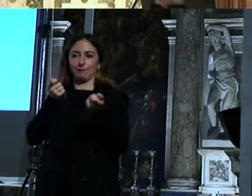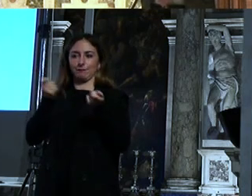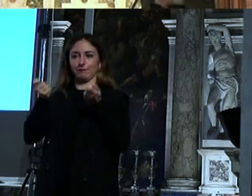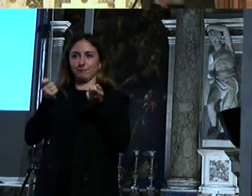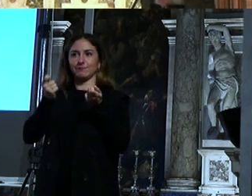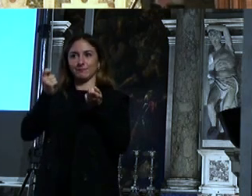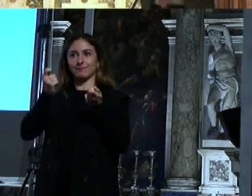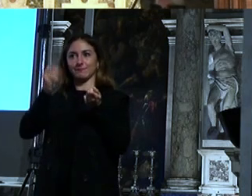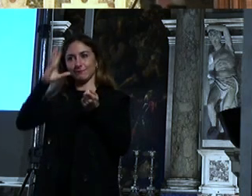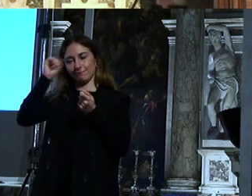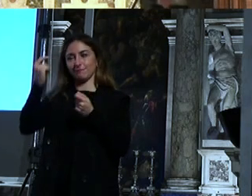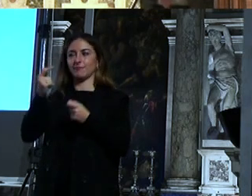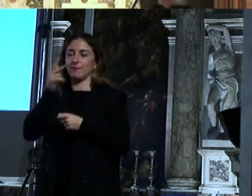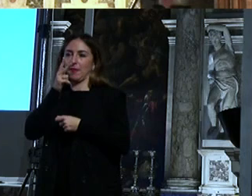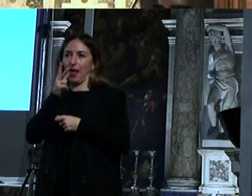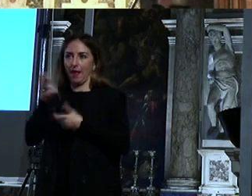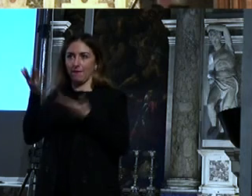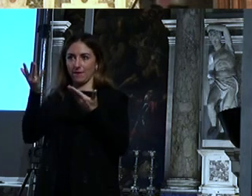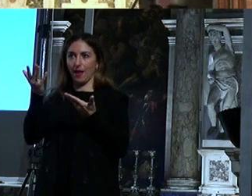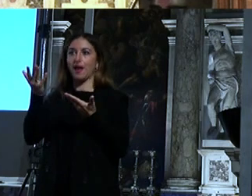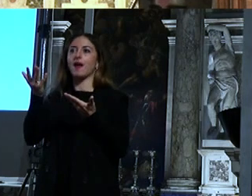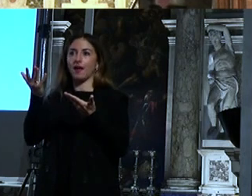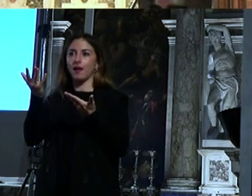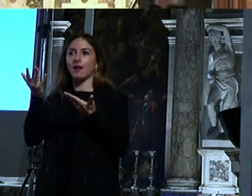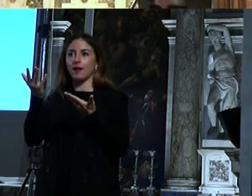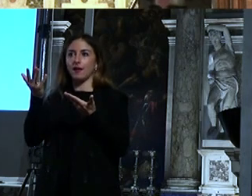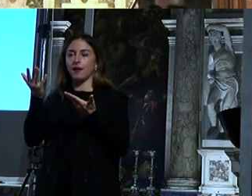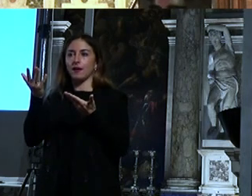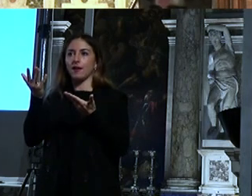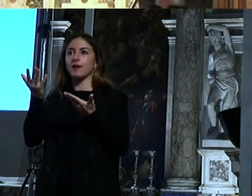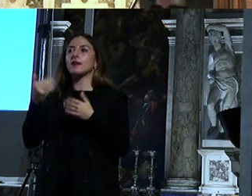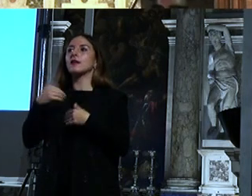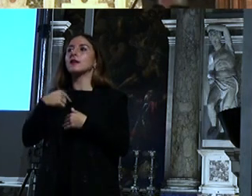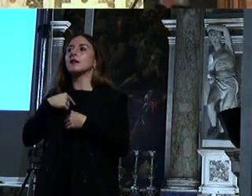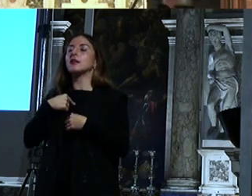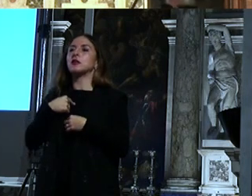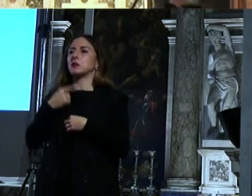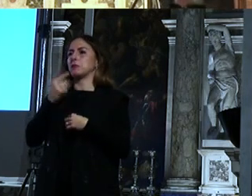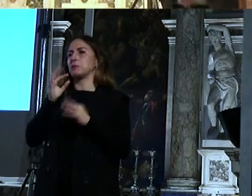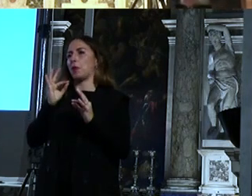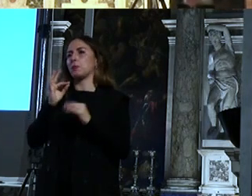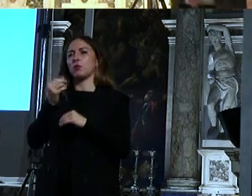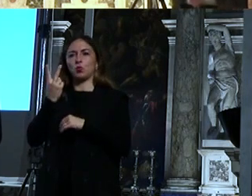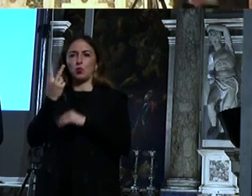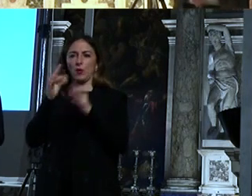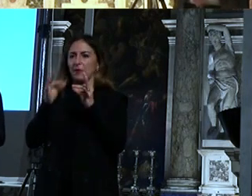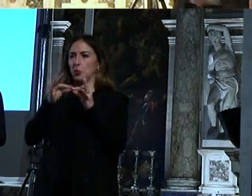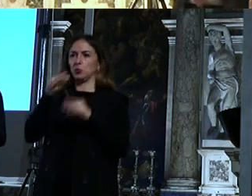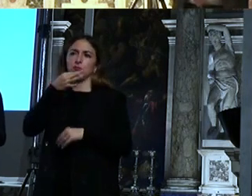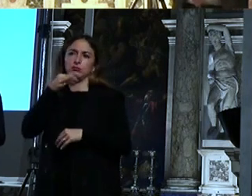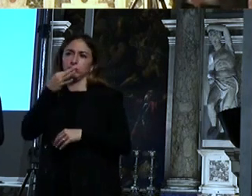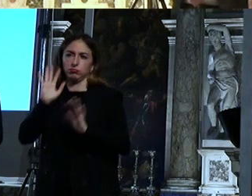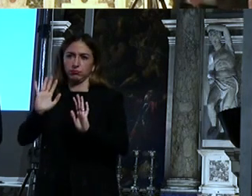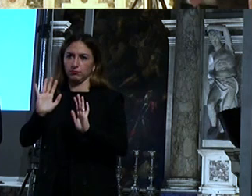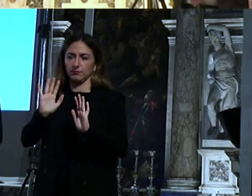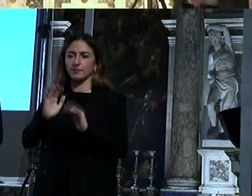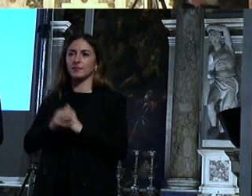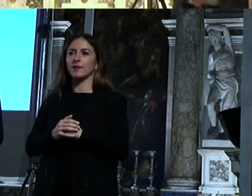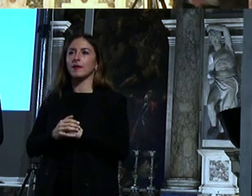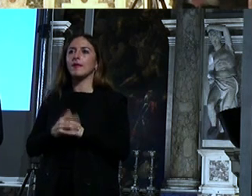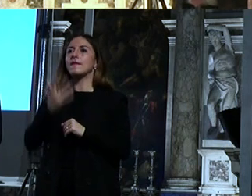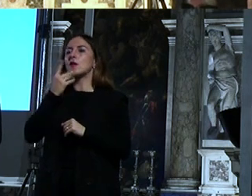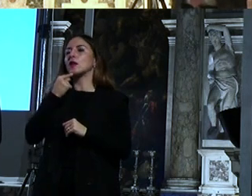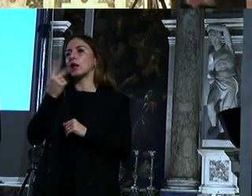e continuità rispetto a queste iniziative che meritano di essere sostenute. Io vi rubo veramente due minuti per dire